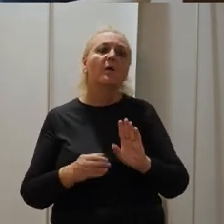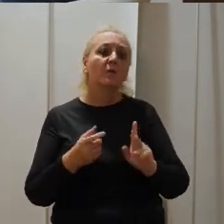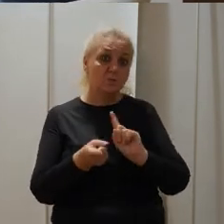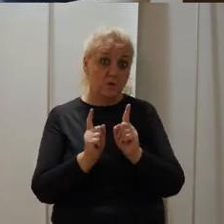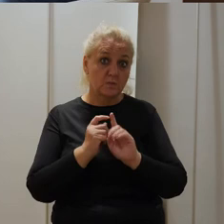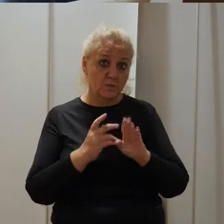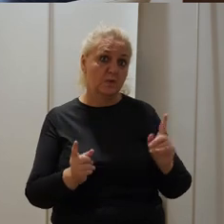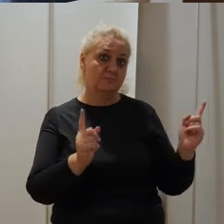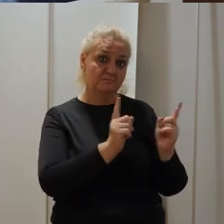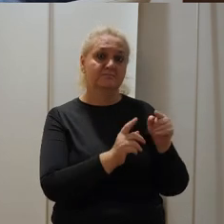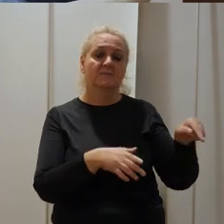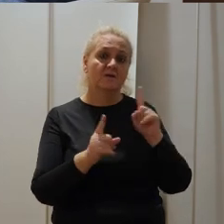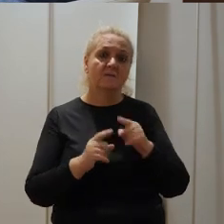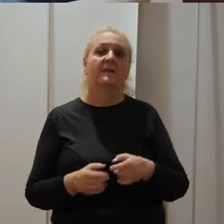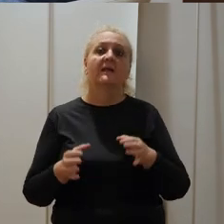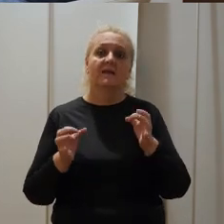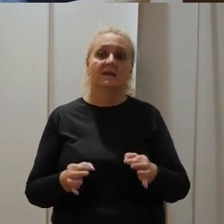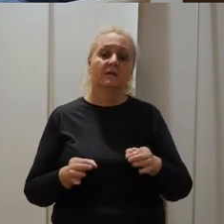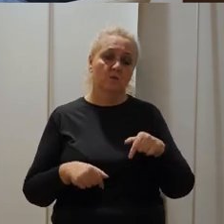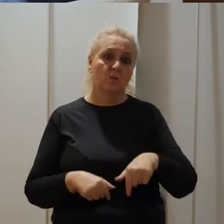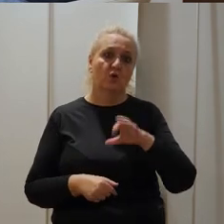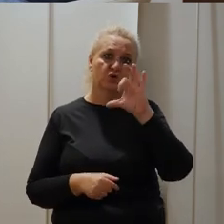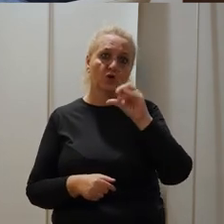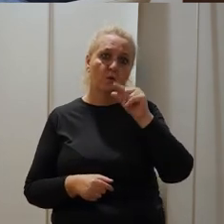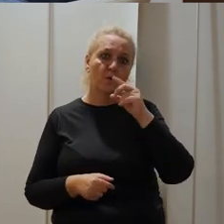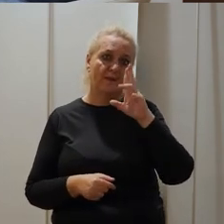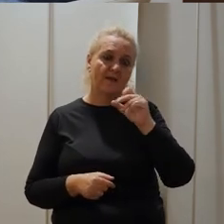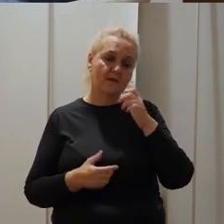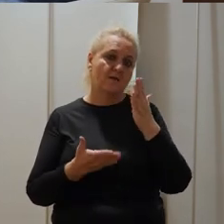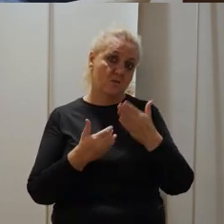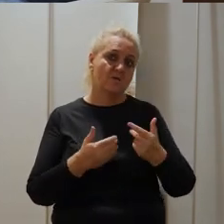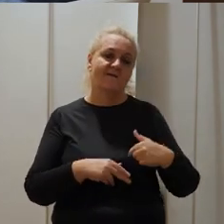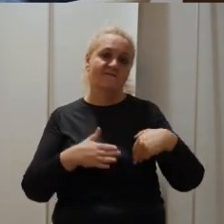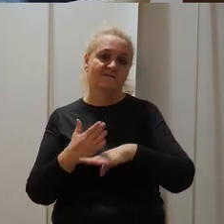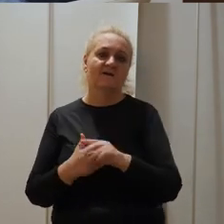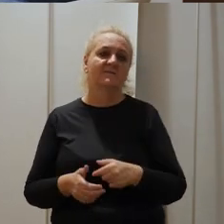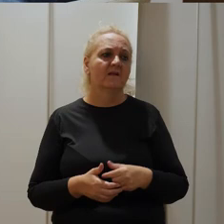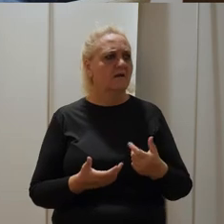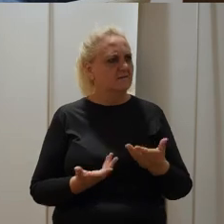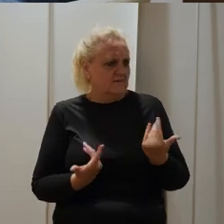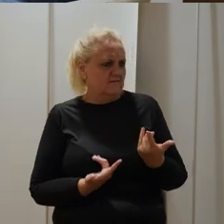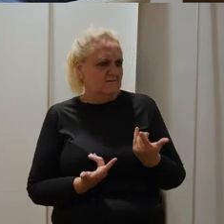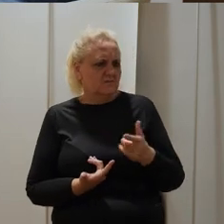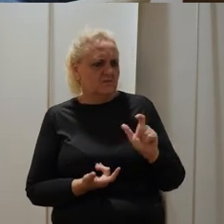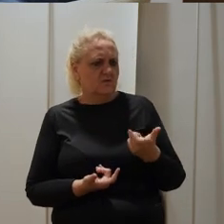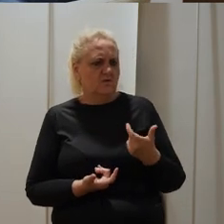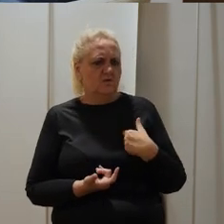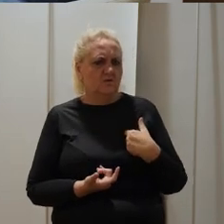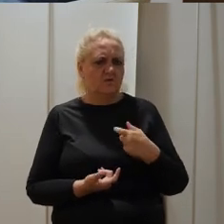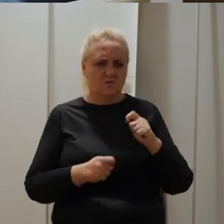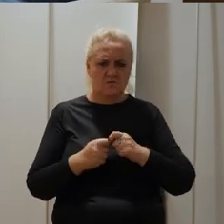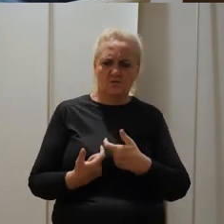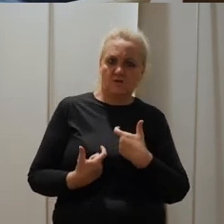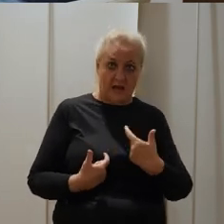pogadać. Będziemy powoli wychodzić z samej Sopoteki, ale nie generalnie tego, nie znikamy. Nie pytałaś się, czy można z nami porozmawiać. Co to za odbieranie kontroli?